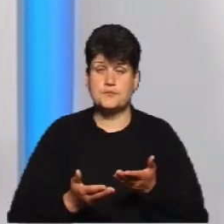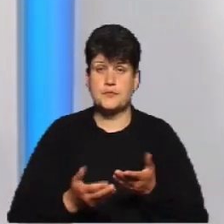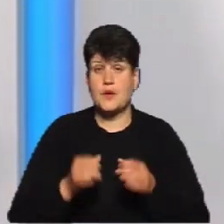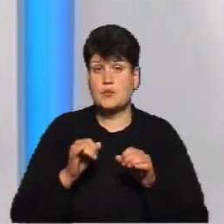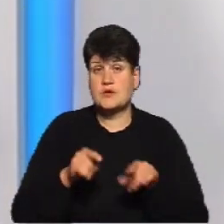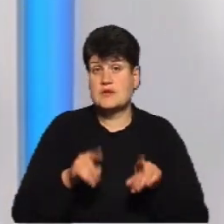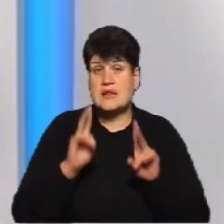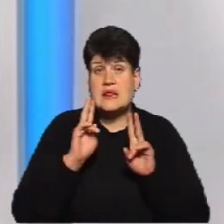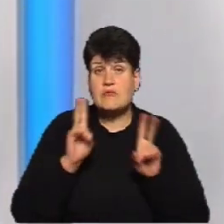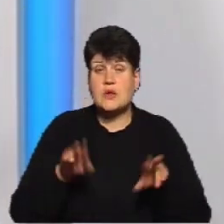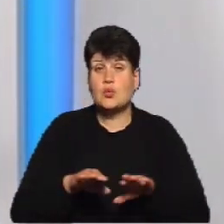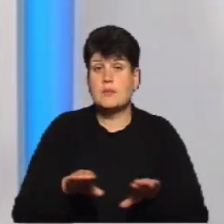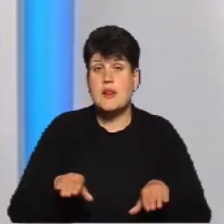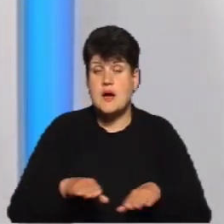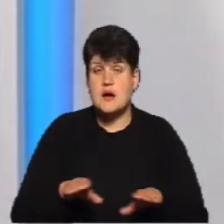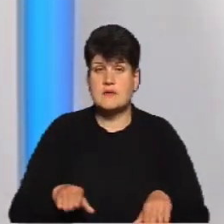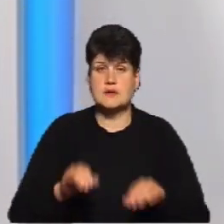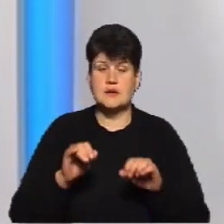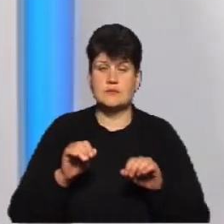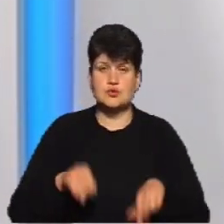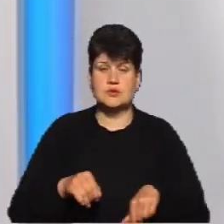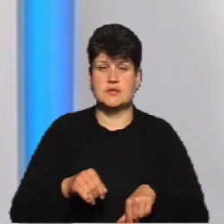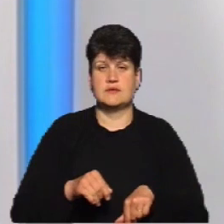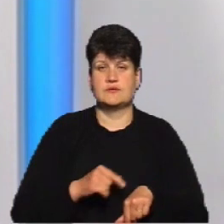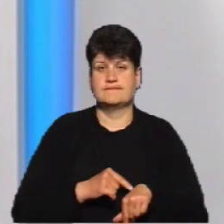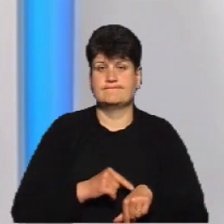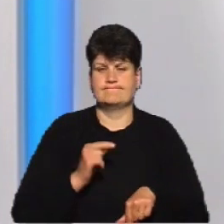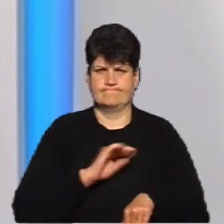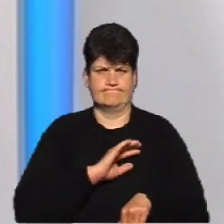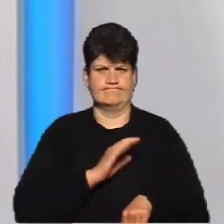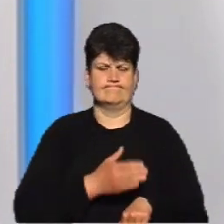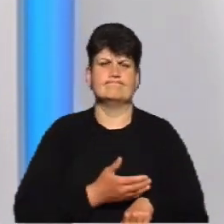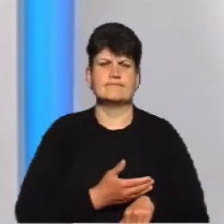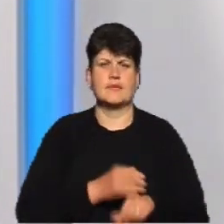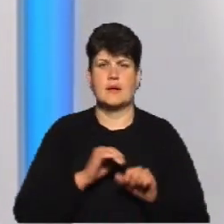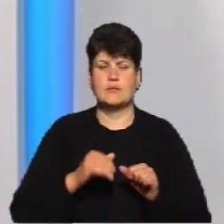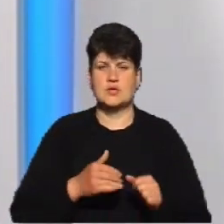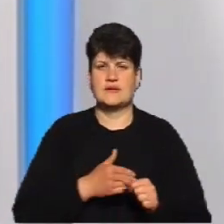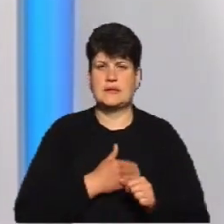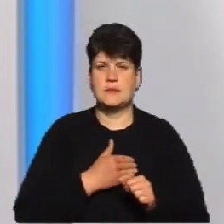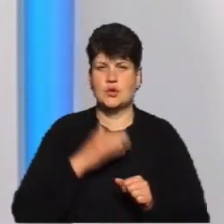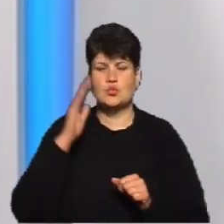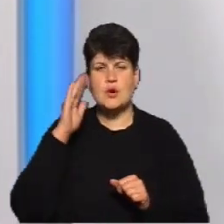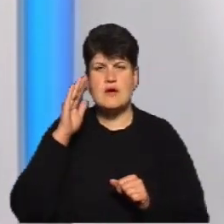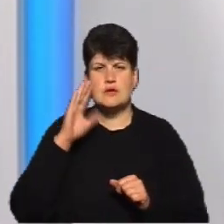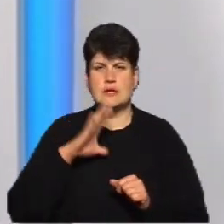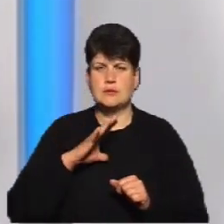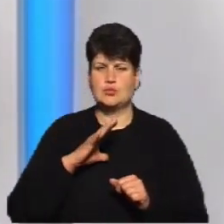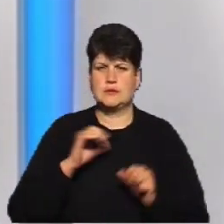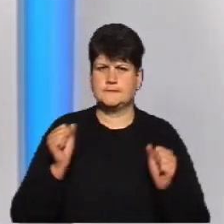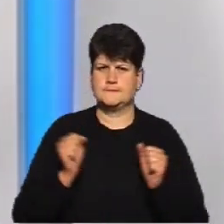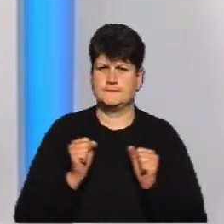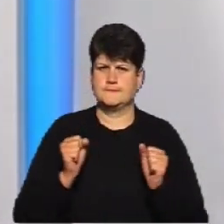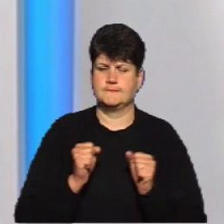плавати, можливо, переоцінивши свої сили, можливо, температура води була надто низькою і в